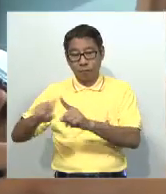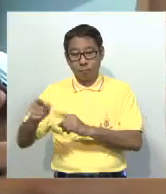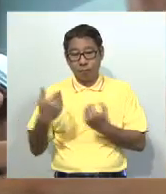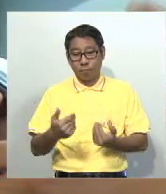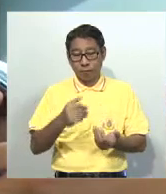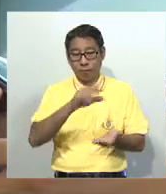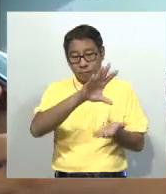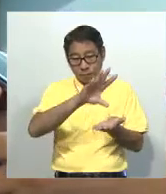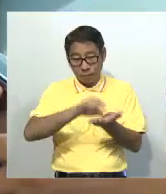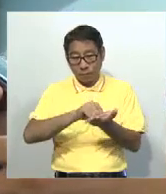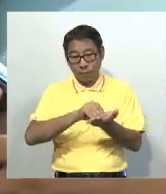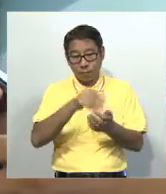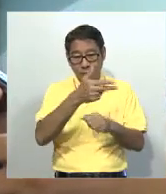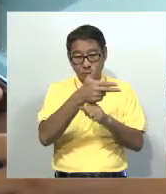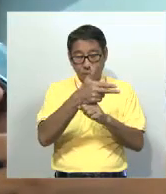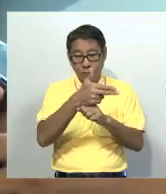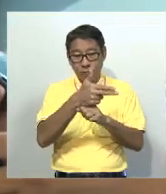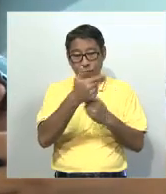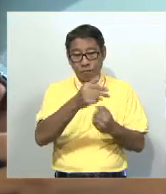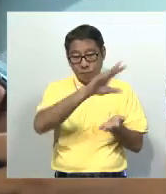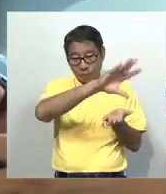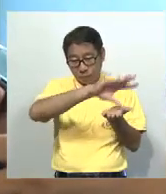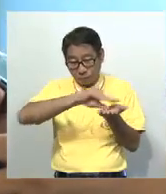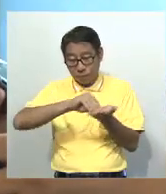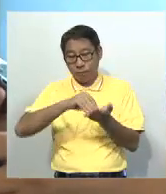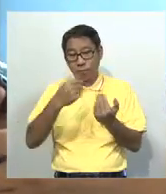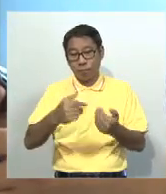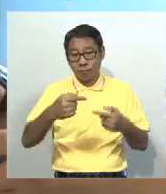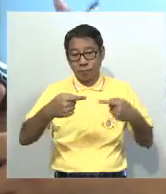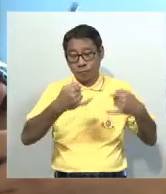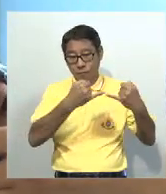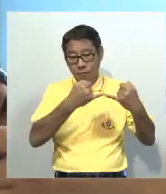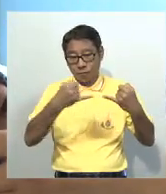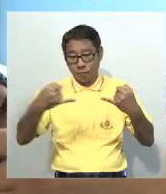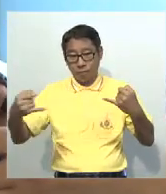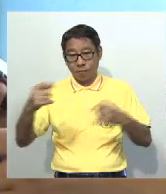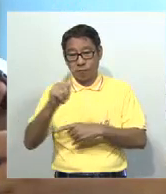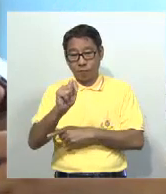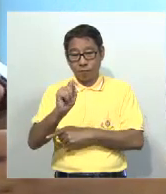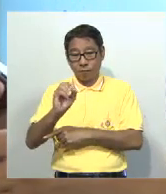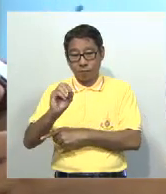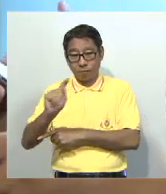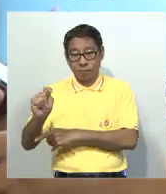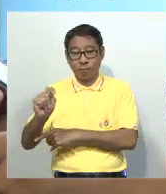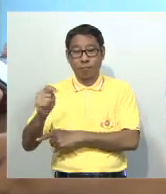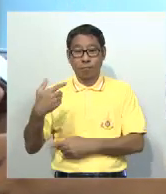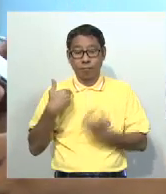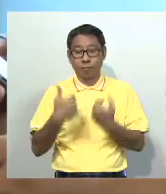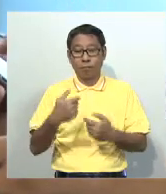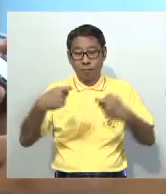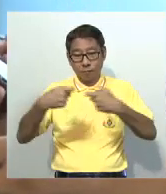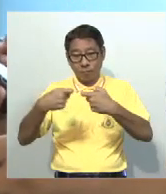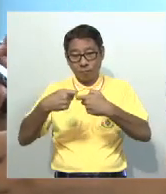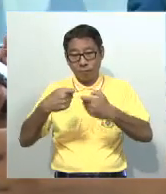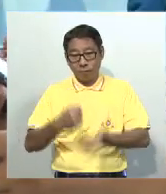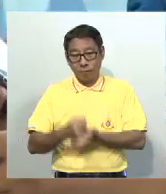ำมามันไม่ใช่จากกล้องแล้ววิ่งมาได้โดยตรงนะครับก็จะผ่านไฟเบอร์ออปติกของ TOT นะครับแล้วก็การไฟฟ้าก็